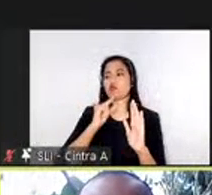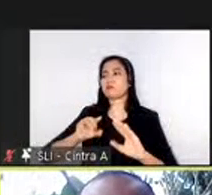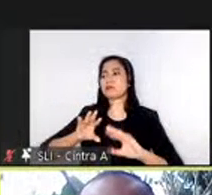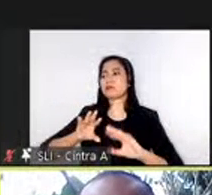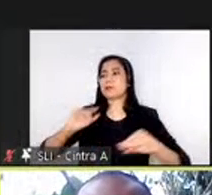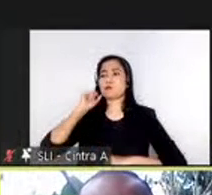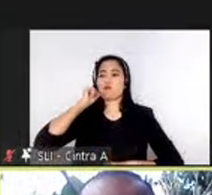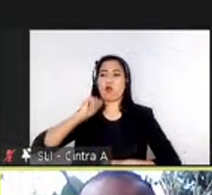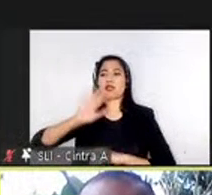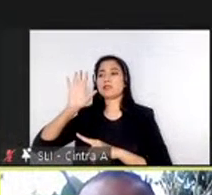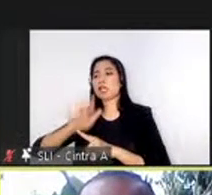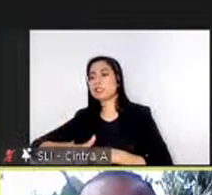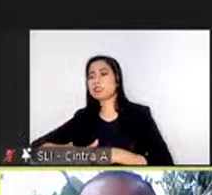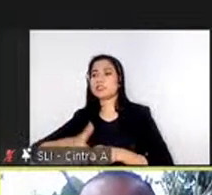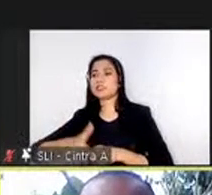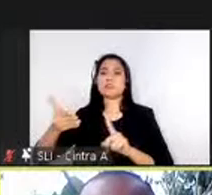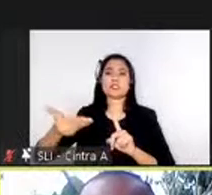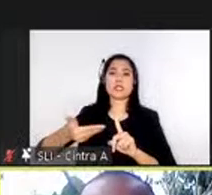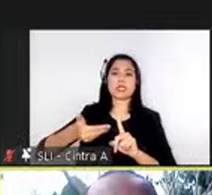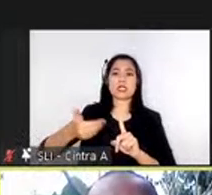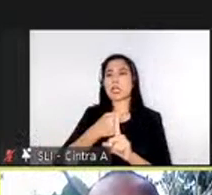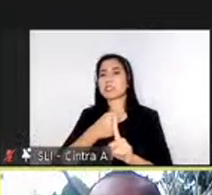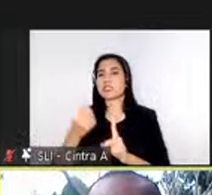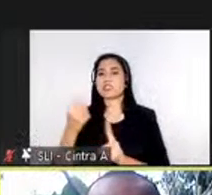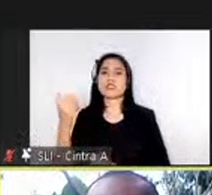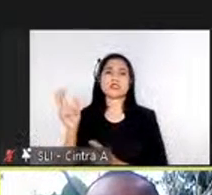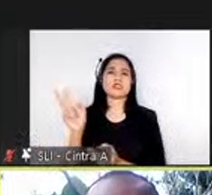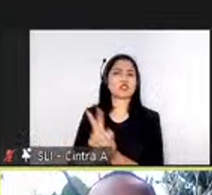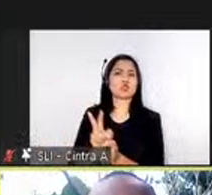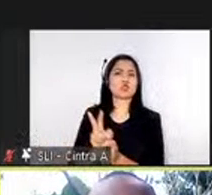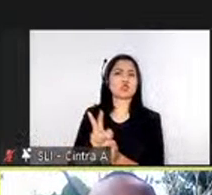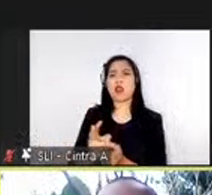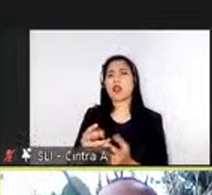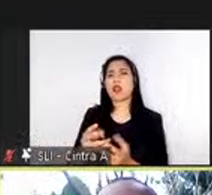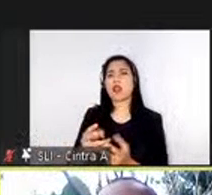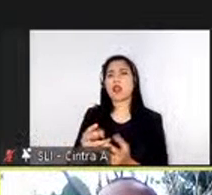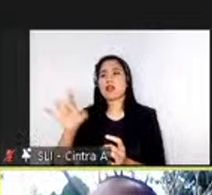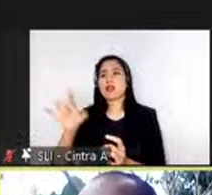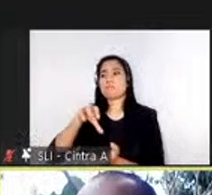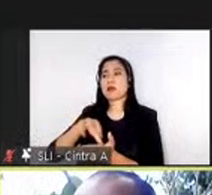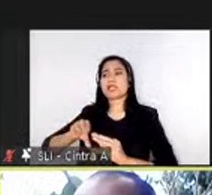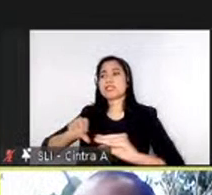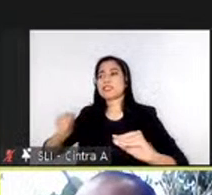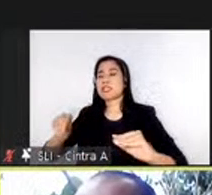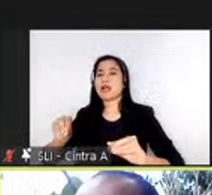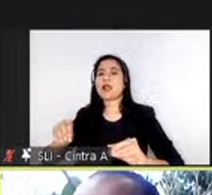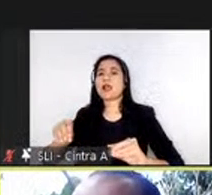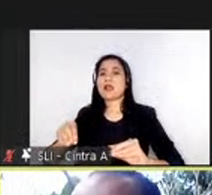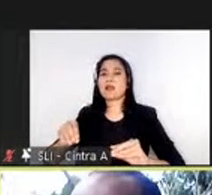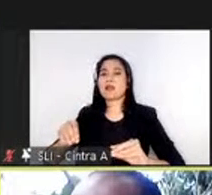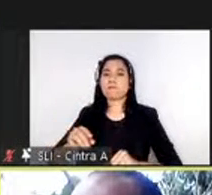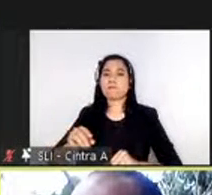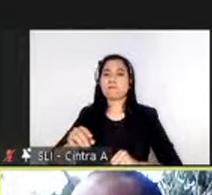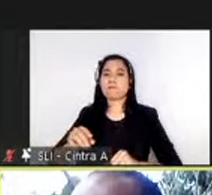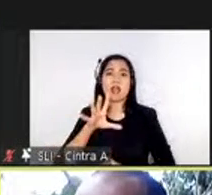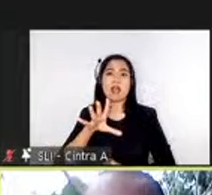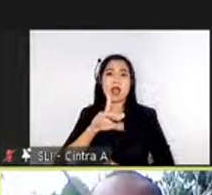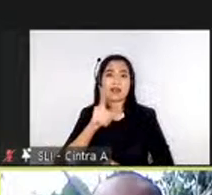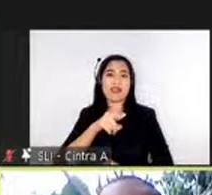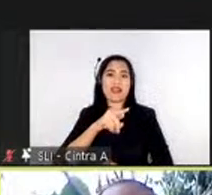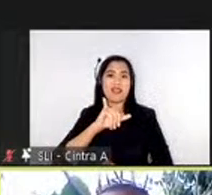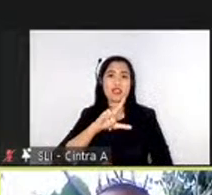serta kekerasan seksual terhadap perempuan di tempat kerja atau dalam melaksanakan pekerjaannya ini coba mengambil apa yang didefinisikan oleh